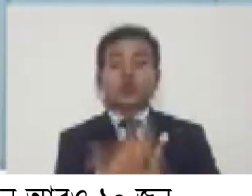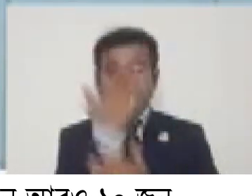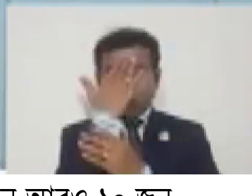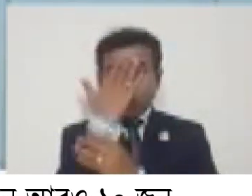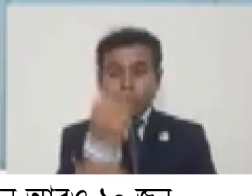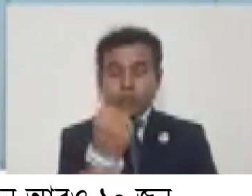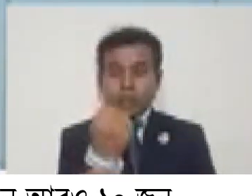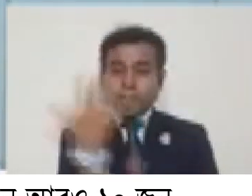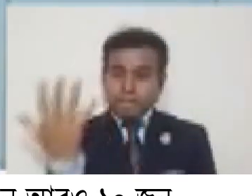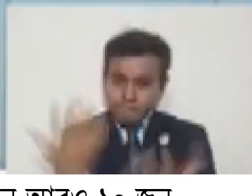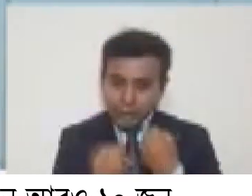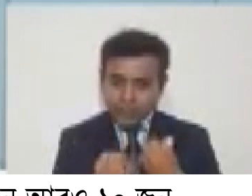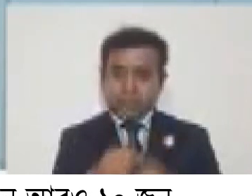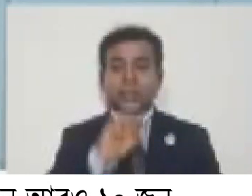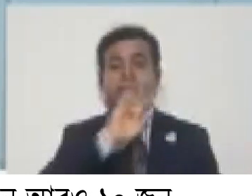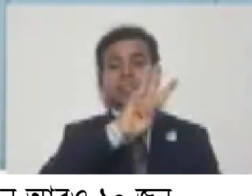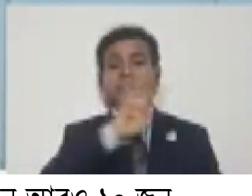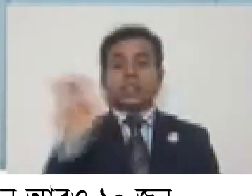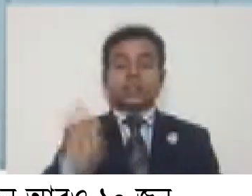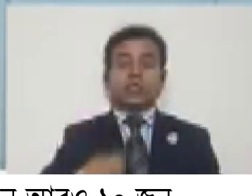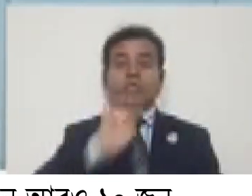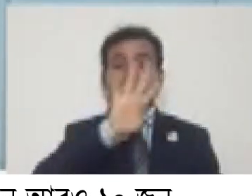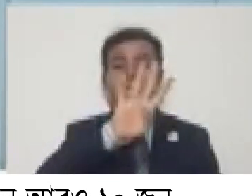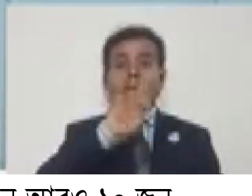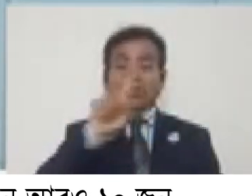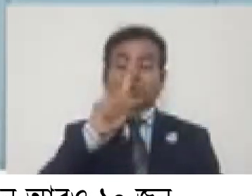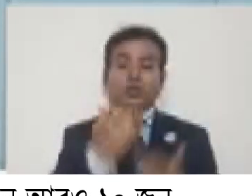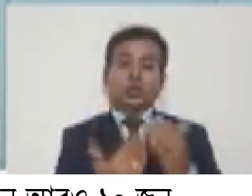341 জন এবং এ পর্যন্ত রোগী শনাক্ত